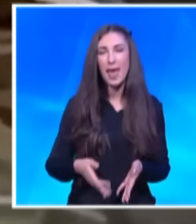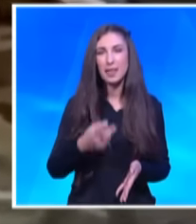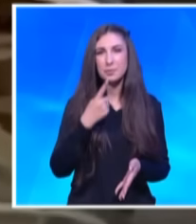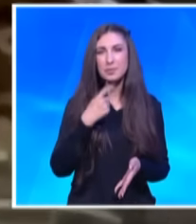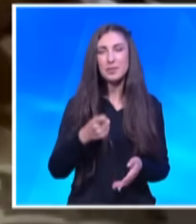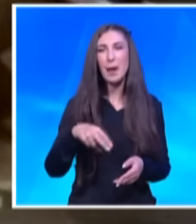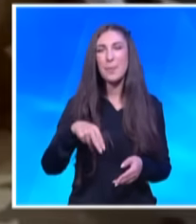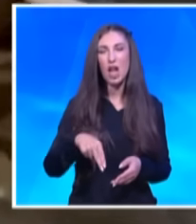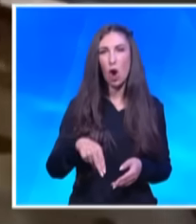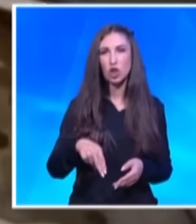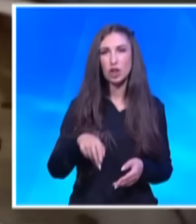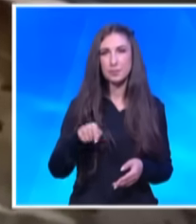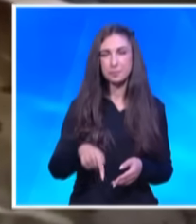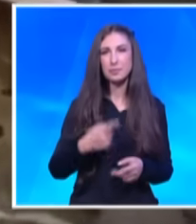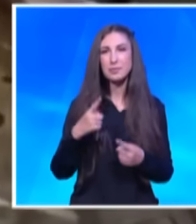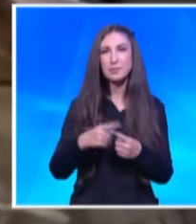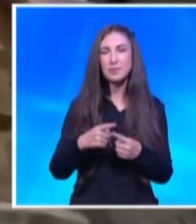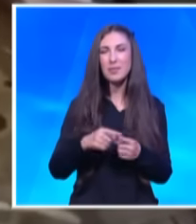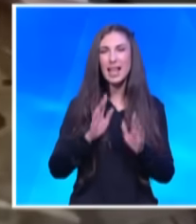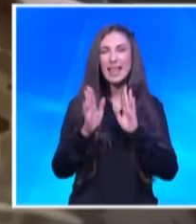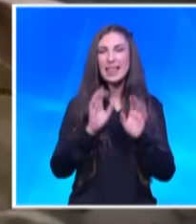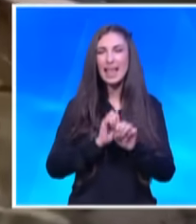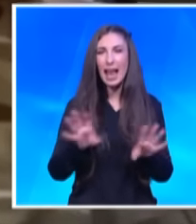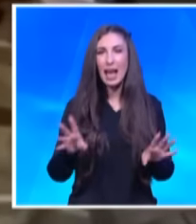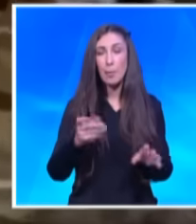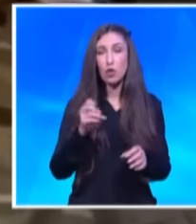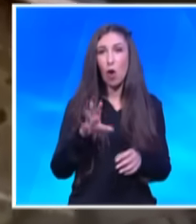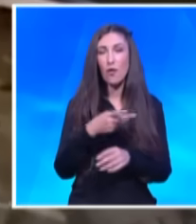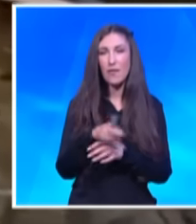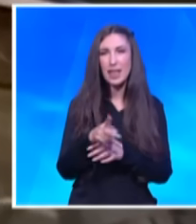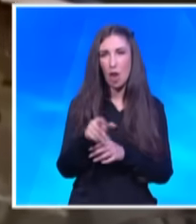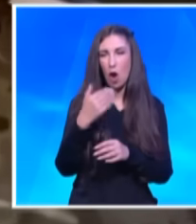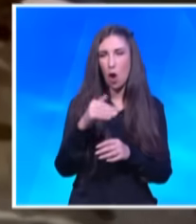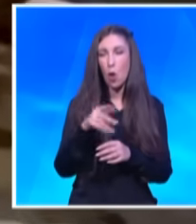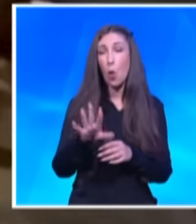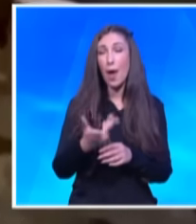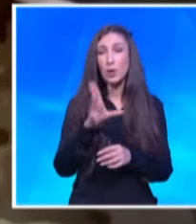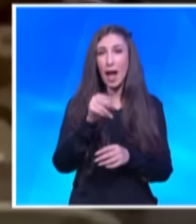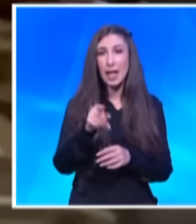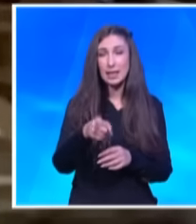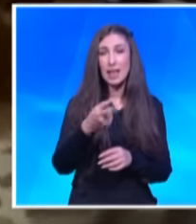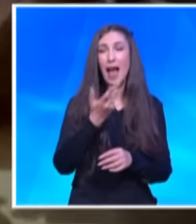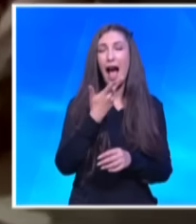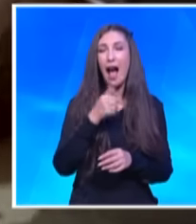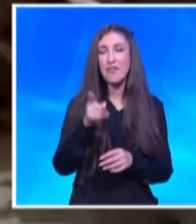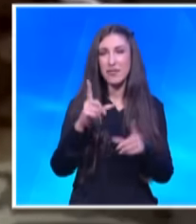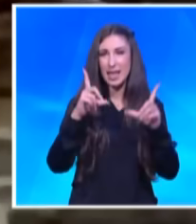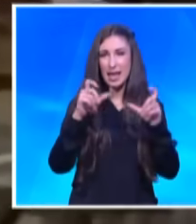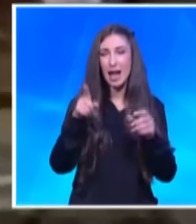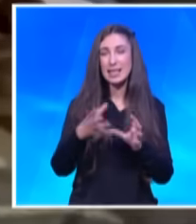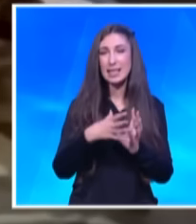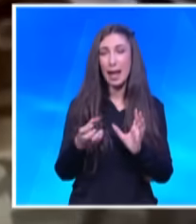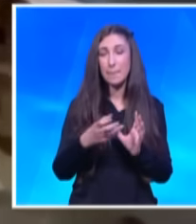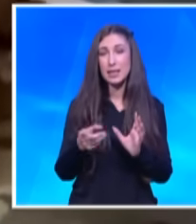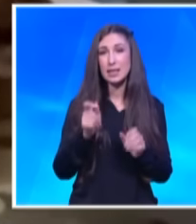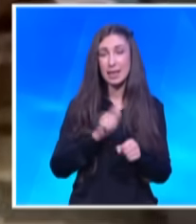Вагнер, Евгений Пригожин, в Телеграм се появи ново видео с него, за което се твърди, че е заснето в Африка. В записа,